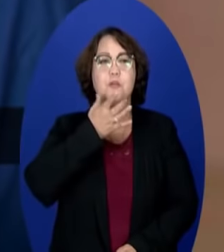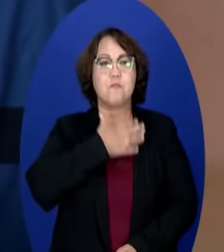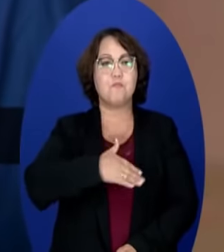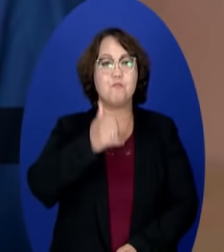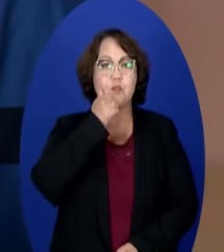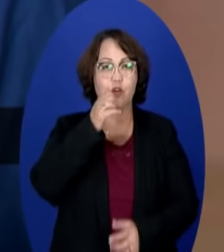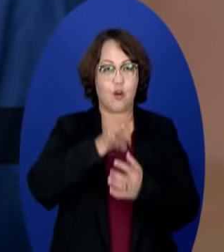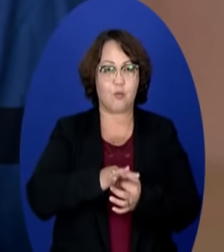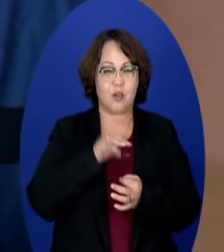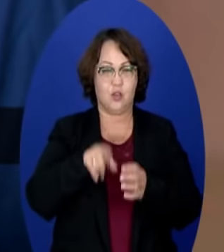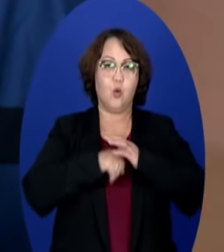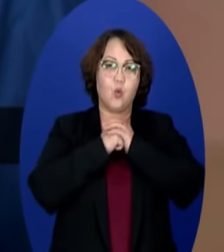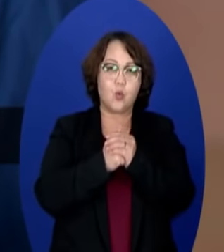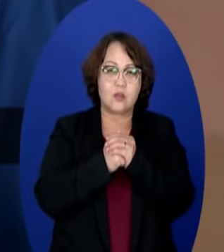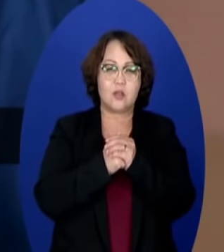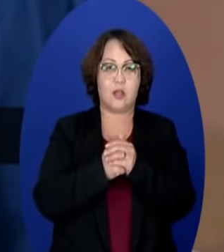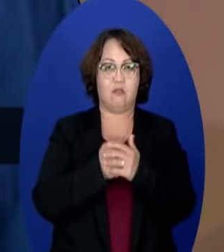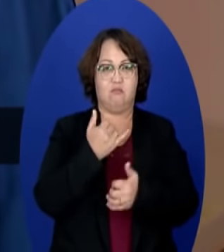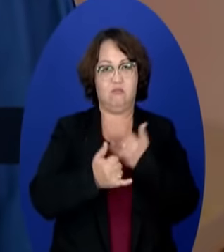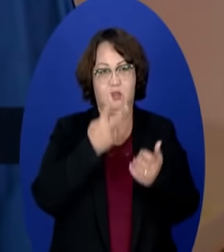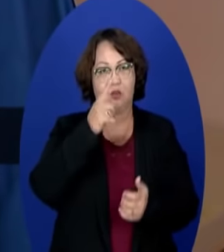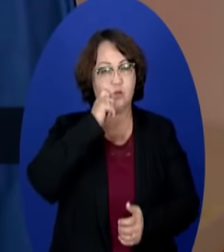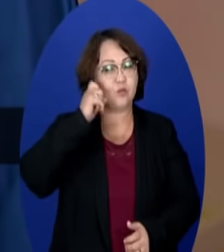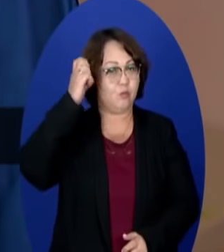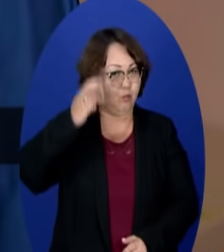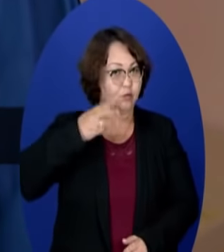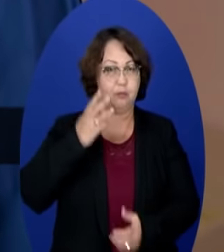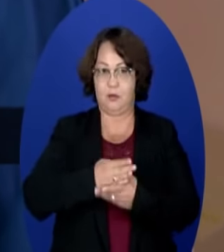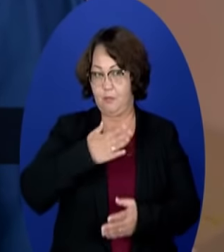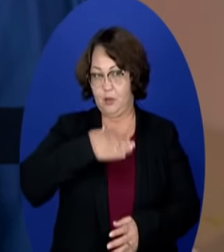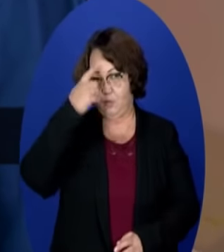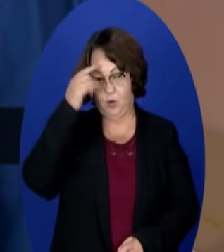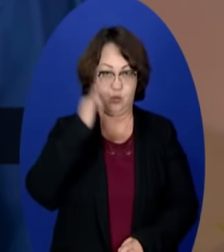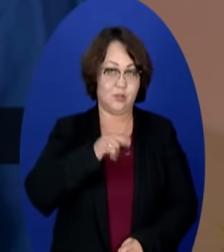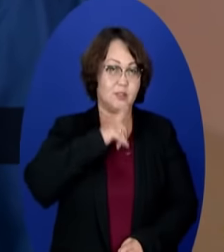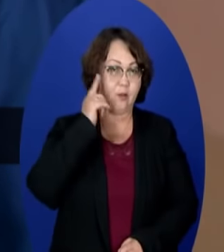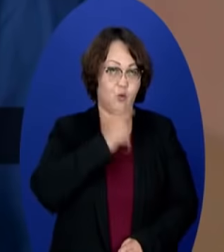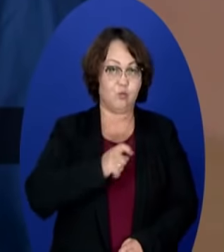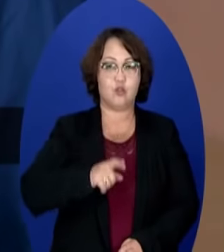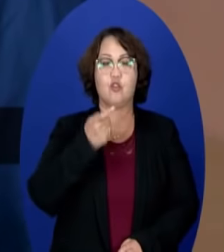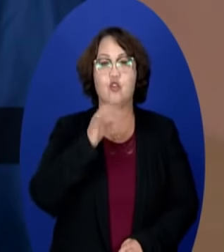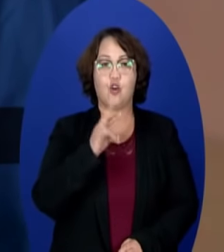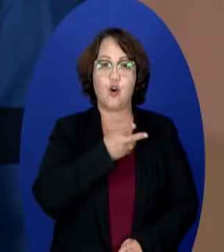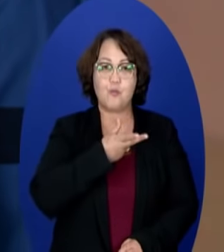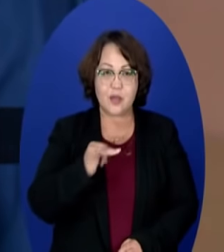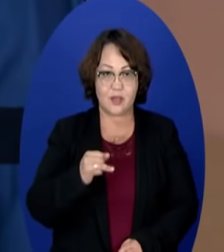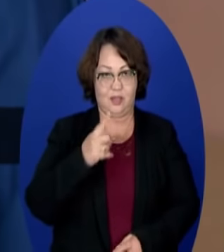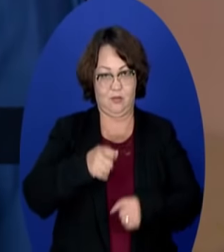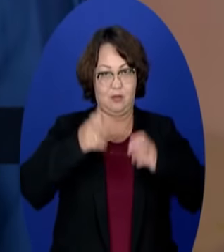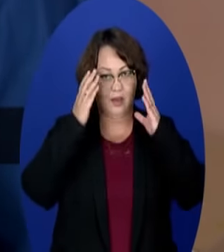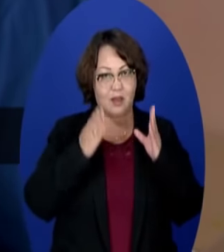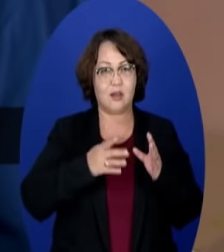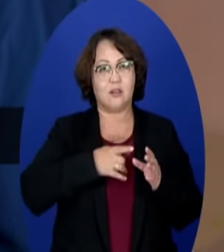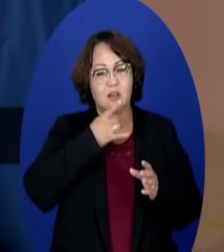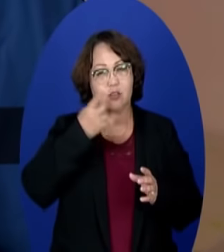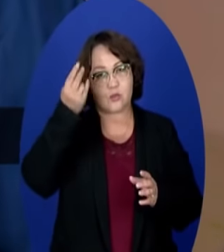тэгээд энийг бас хөндлөөд явах юмсан гэж ингэж их боддгийн. Тэгээд манай Монголын залуучууд хөөмийн хурдаг руугаа их шимтэн ороосаа,